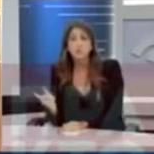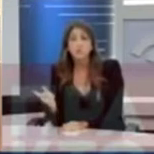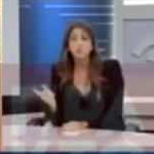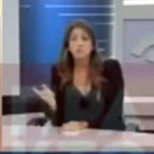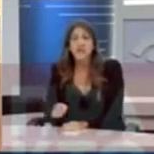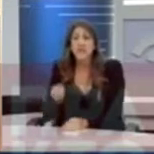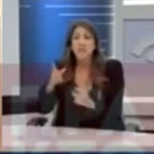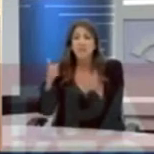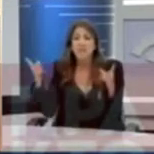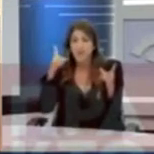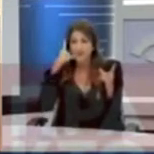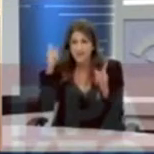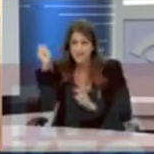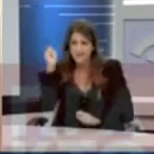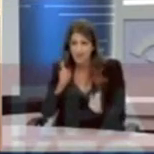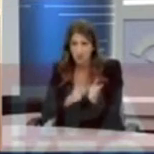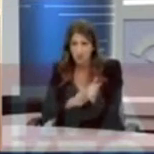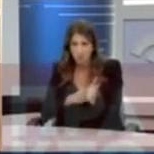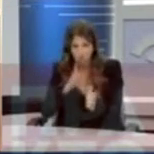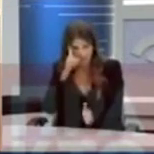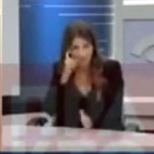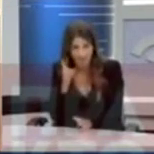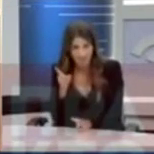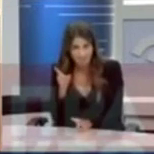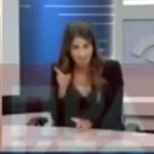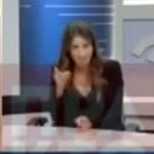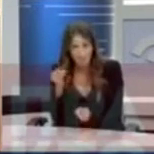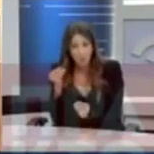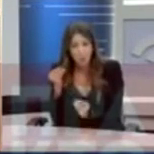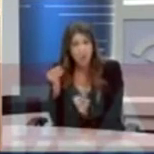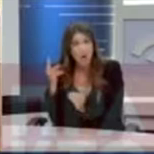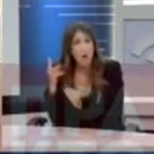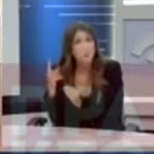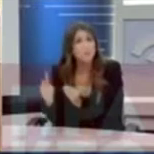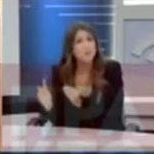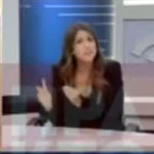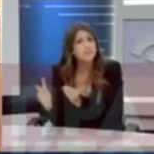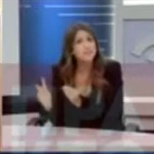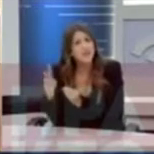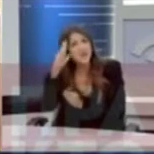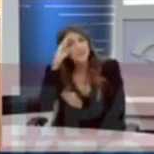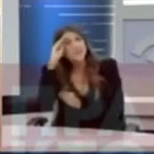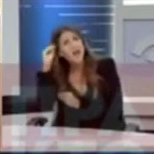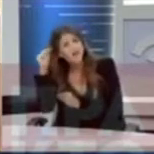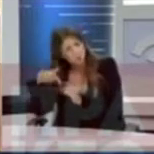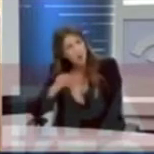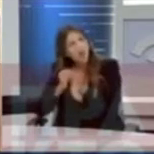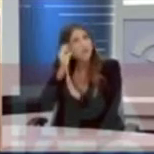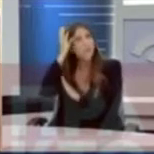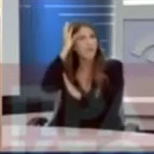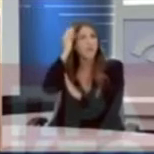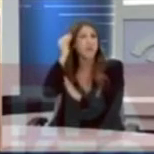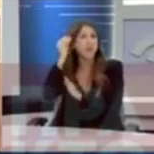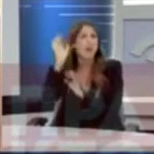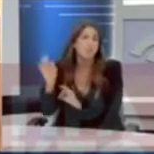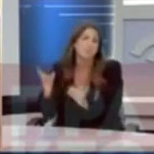νομοθετεί η Νέα Δημοκρατία. Ποια είναι η τεχνοτροπία νομοθέτησης του παλιού πολιτικού συστήματος.